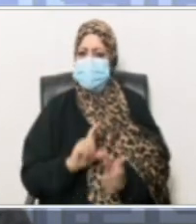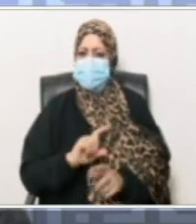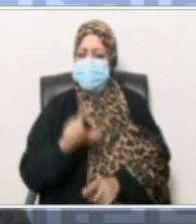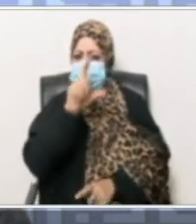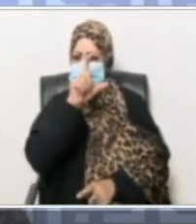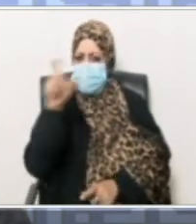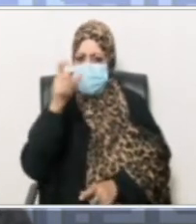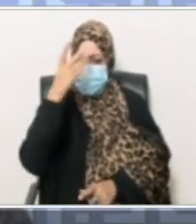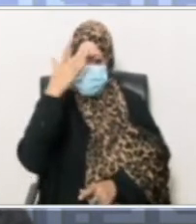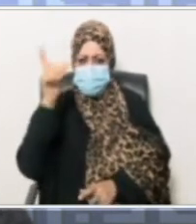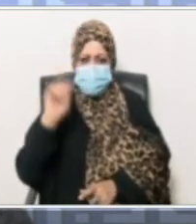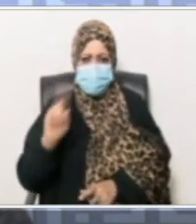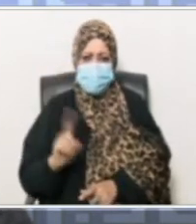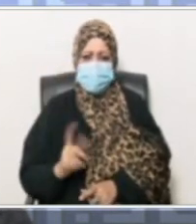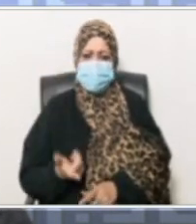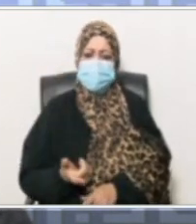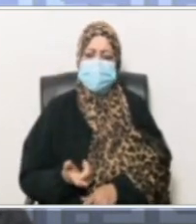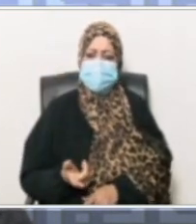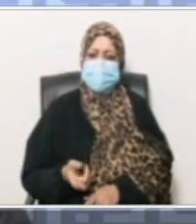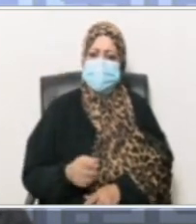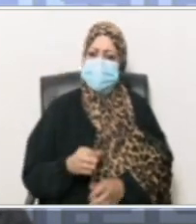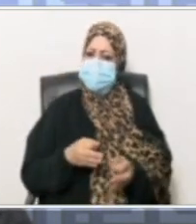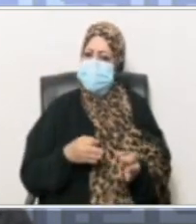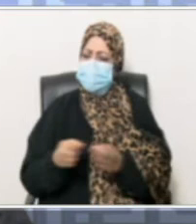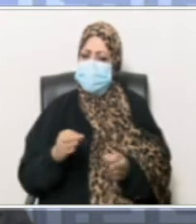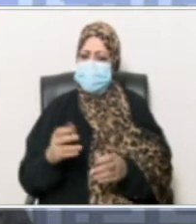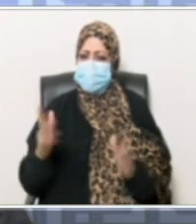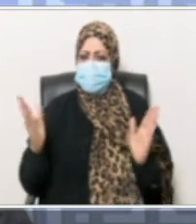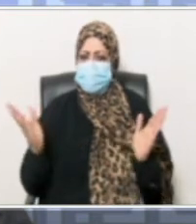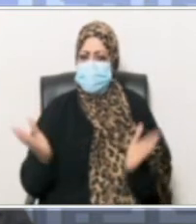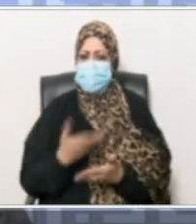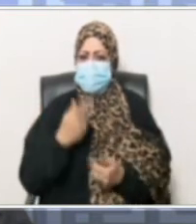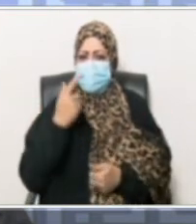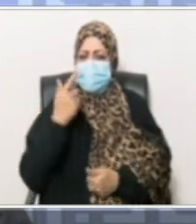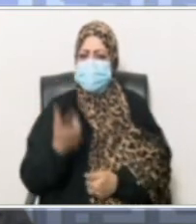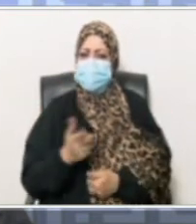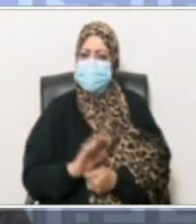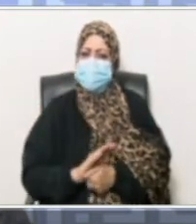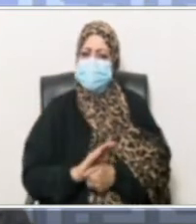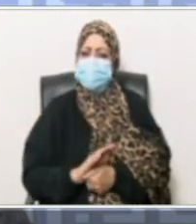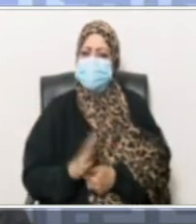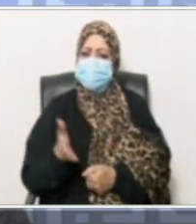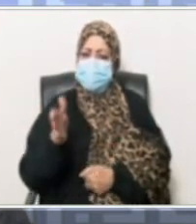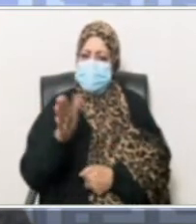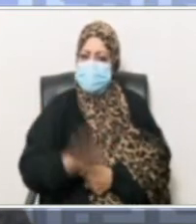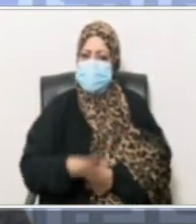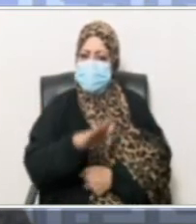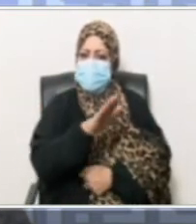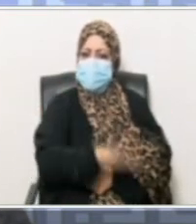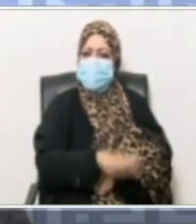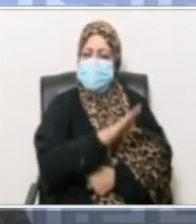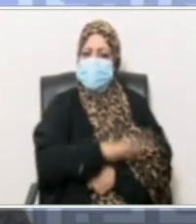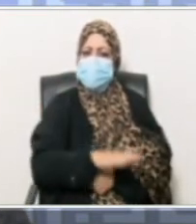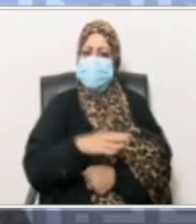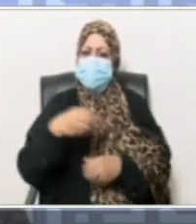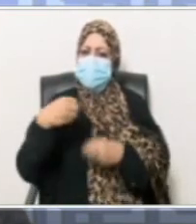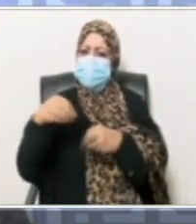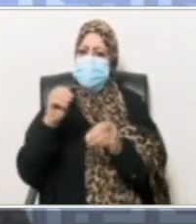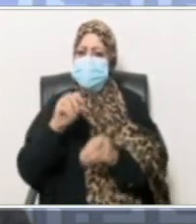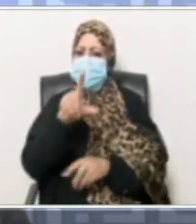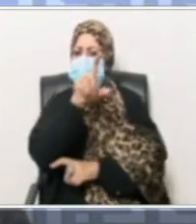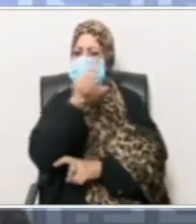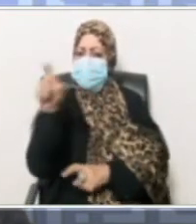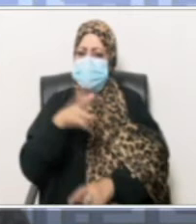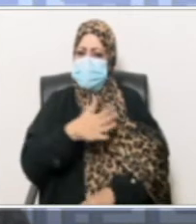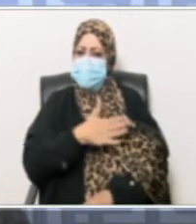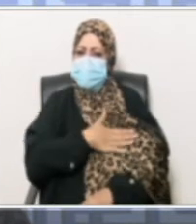دنياهم، ومن بطيحين وباع لدينهم ولوطنهم. هل يعقل أن النبي صلى